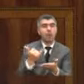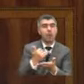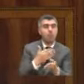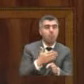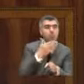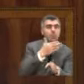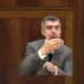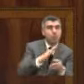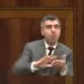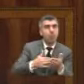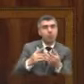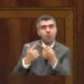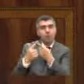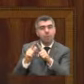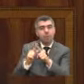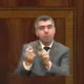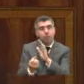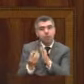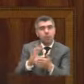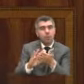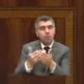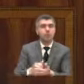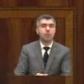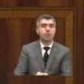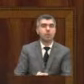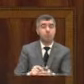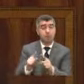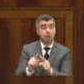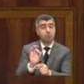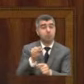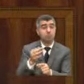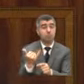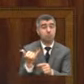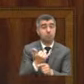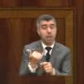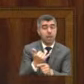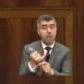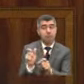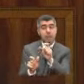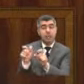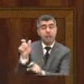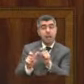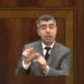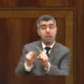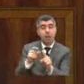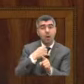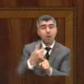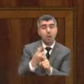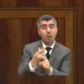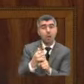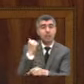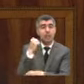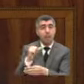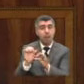المستقبلية والاستفادة من التكنولوجيات الحديثة، وكذلك احتواء القطاع غير مهيكل الذي يشغل أزيد من 3 ملايين مغربي ومغربية، كذلك